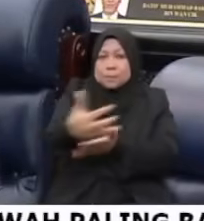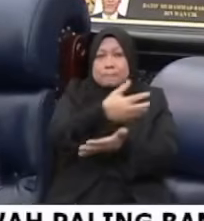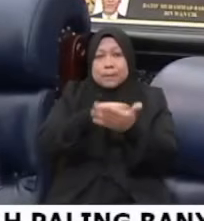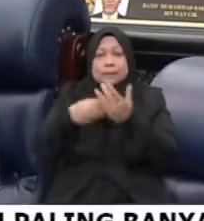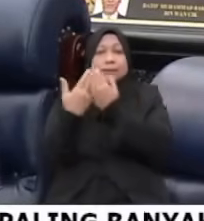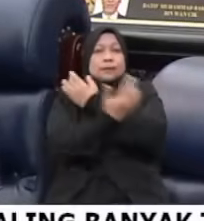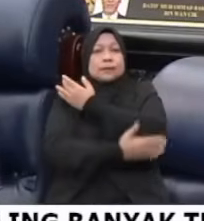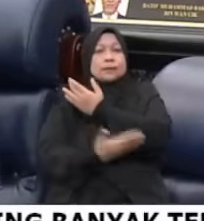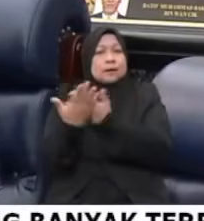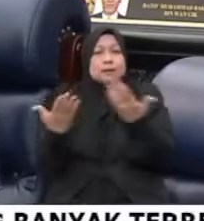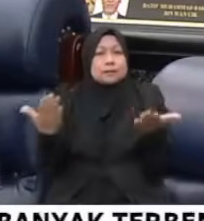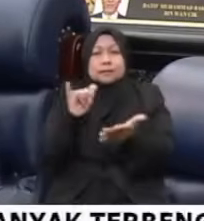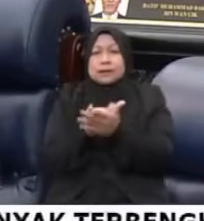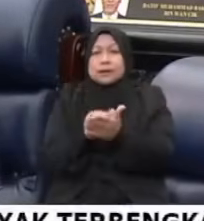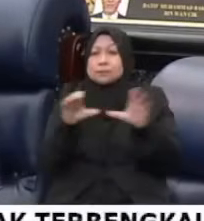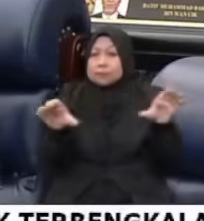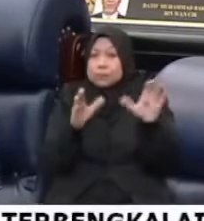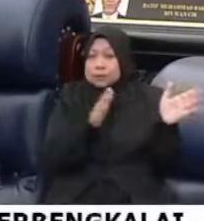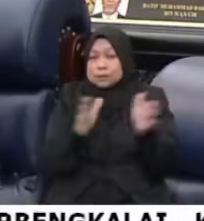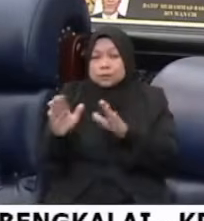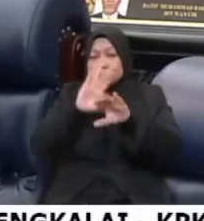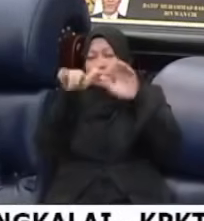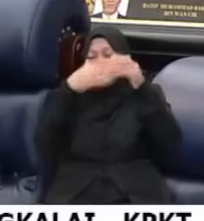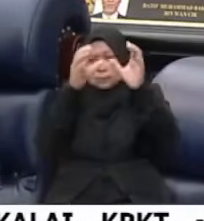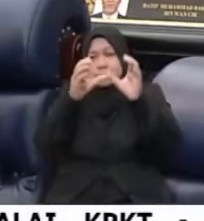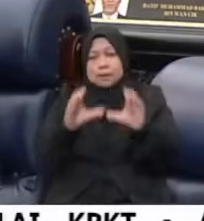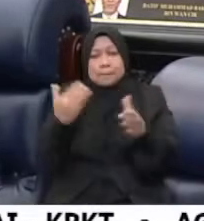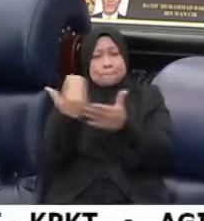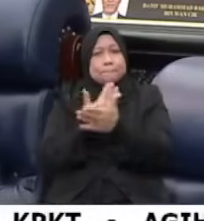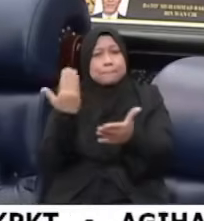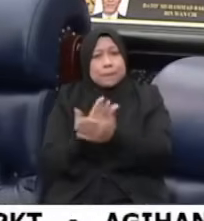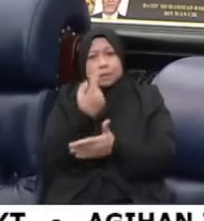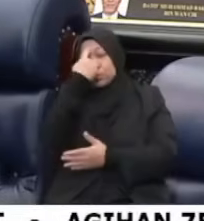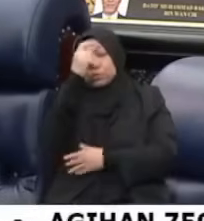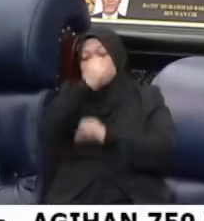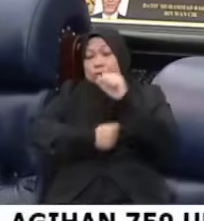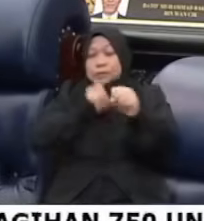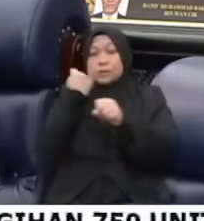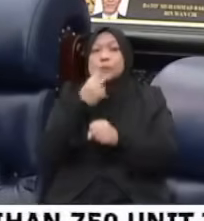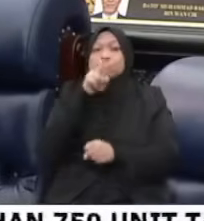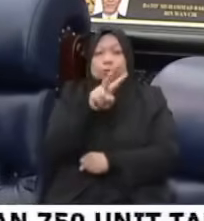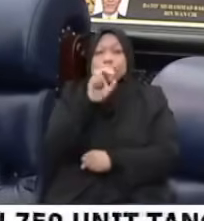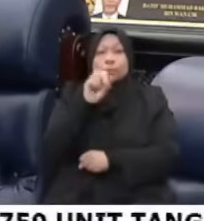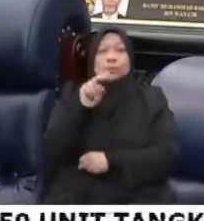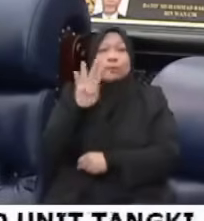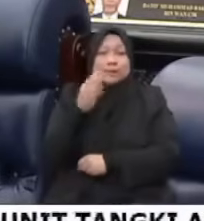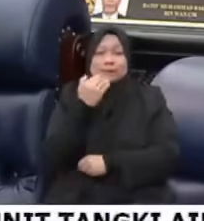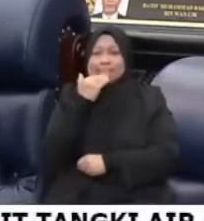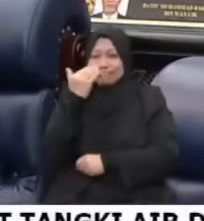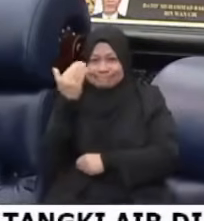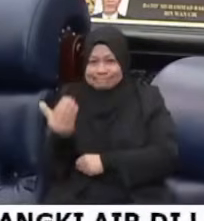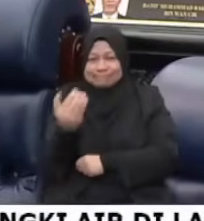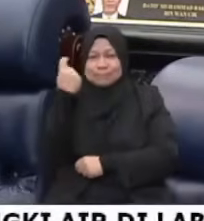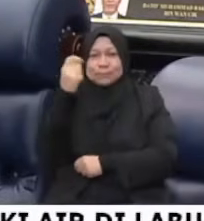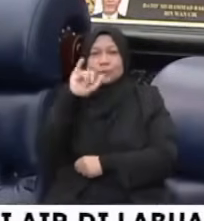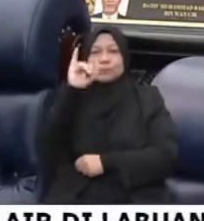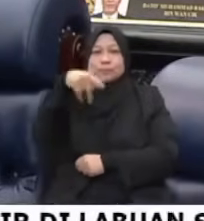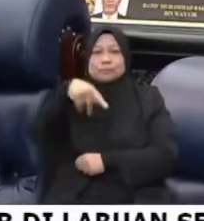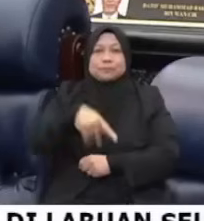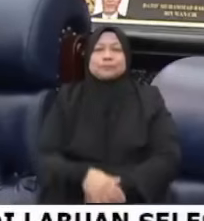negara daripada pelaksanaan semua langkah Cukai baru bagi tahun 2024 Terima kasih Tan